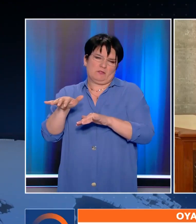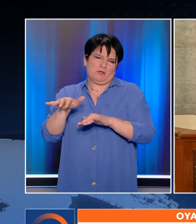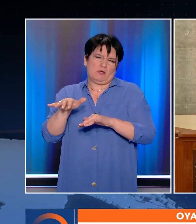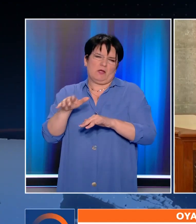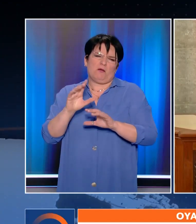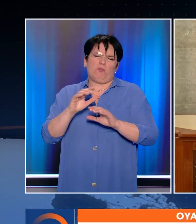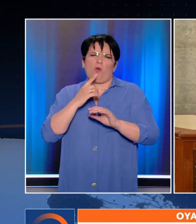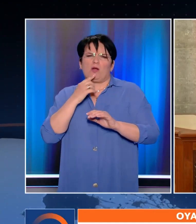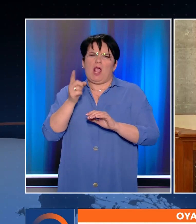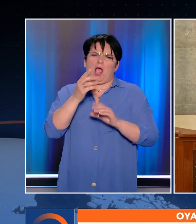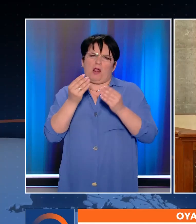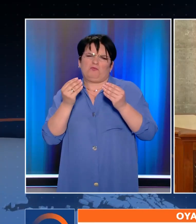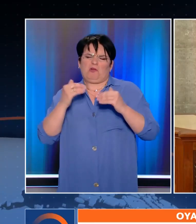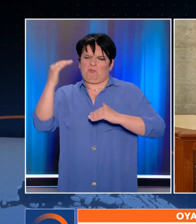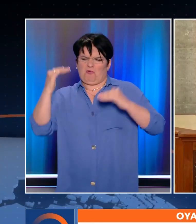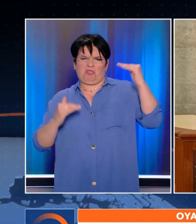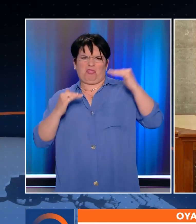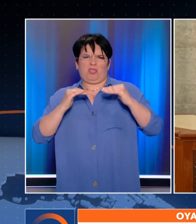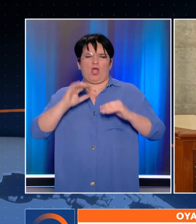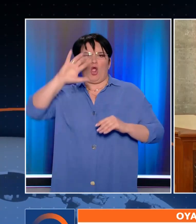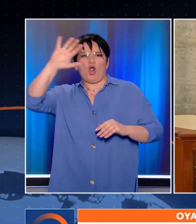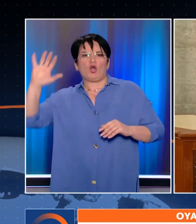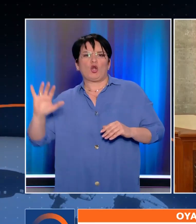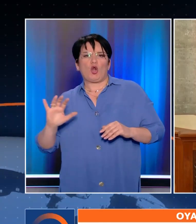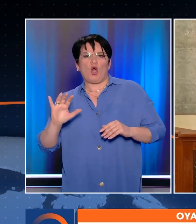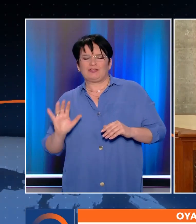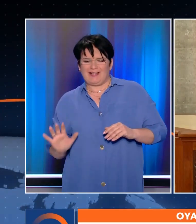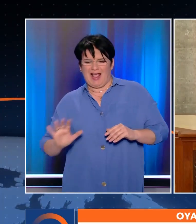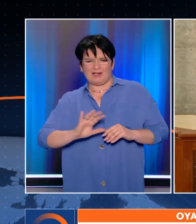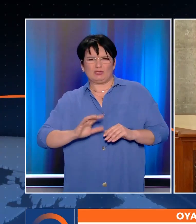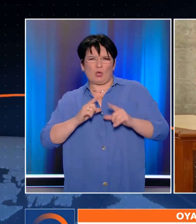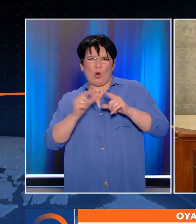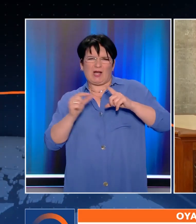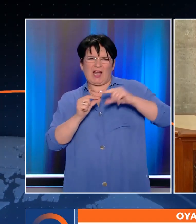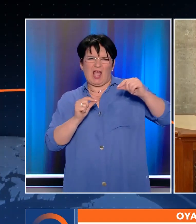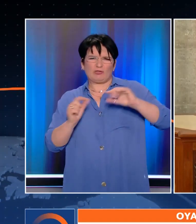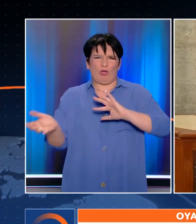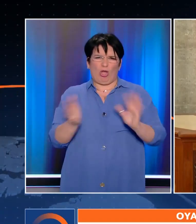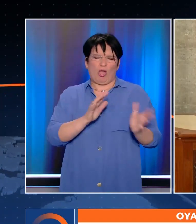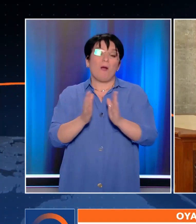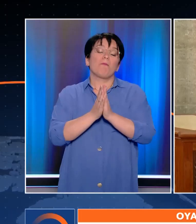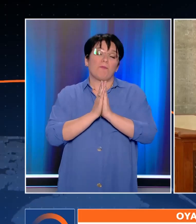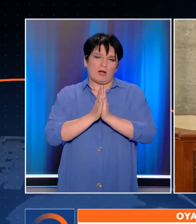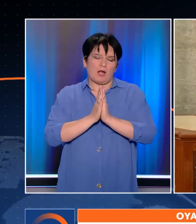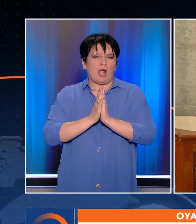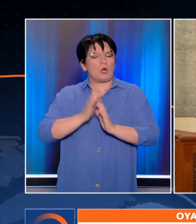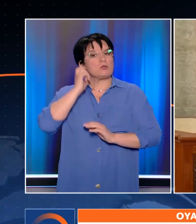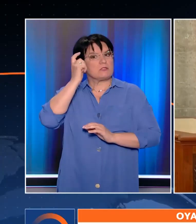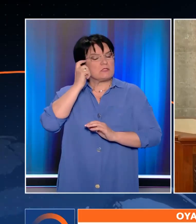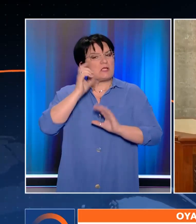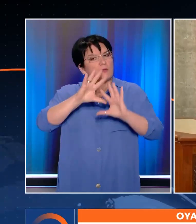εστία αστάθειας στο νότιο-ανατολικό άκρο του ΝΑΤΟ. Σας παρακαλώ λοιπόν να τα σκεφτείτε